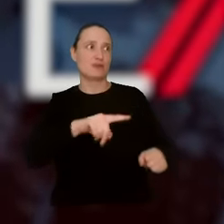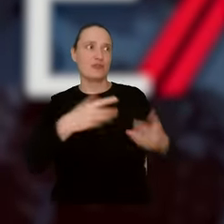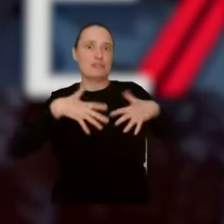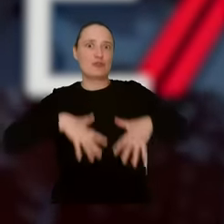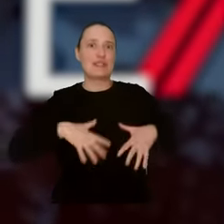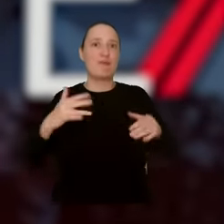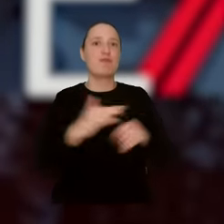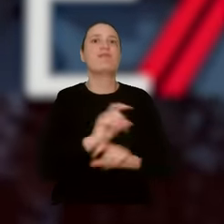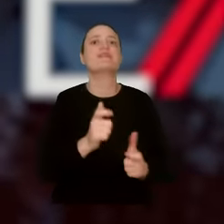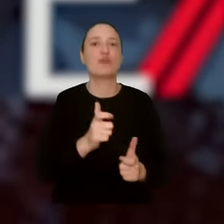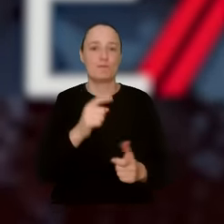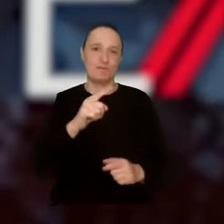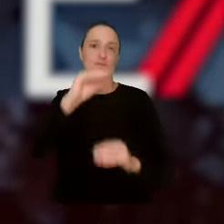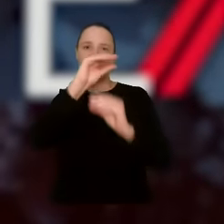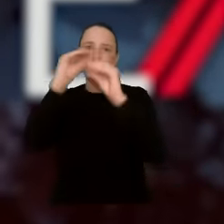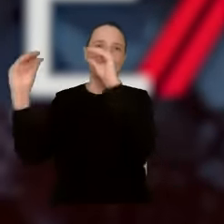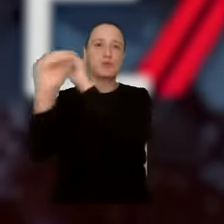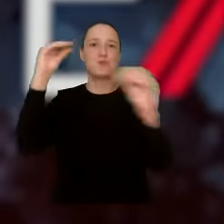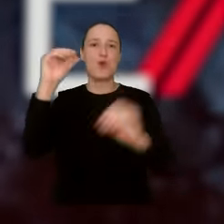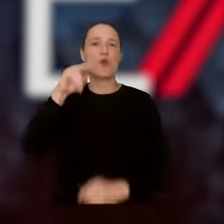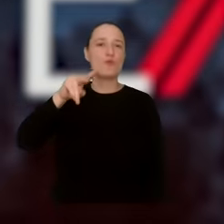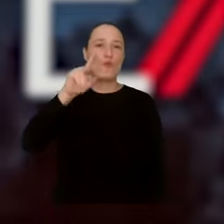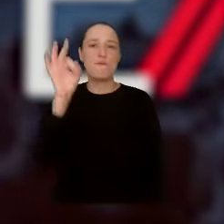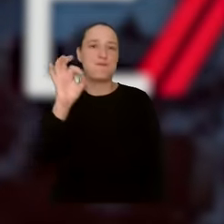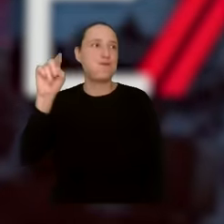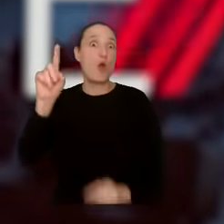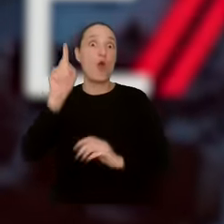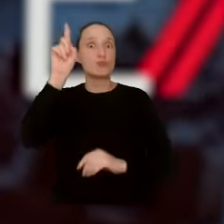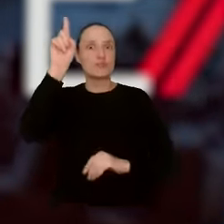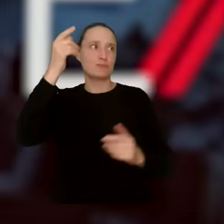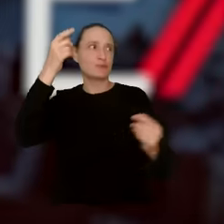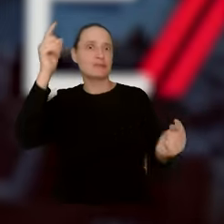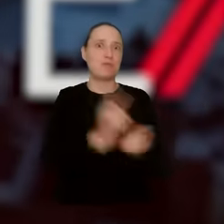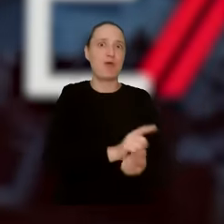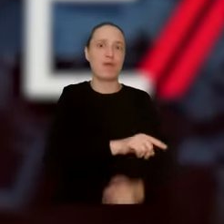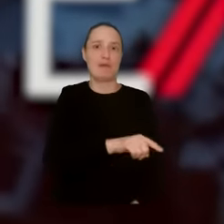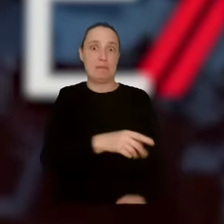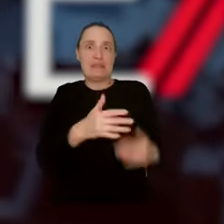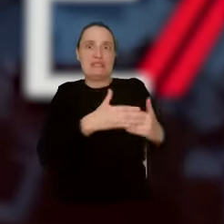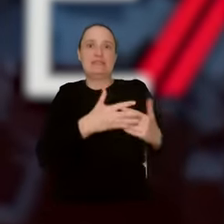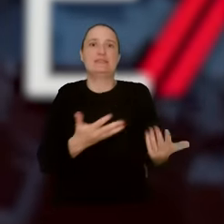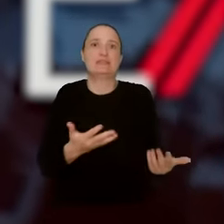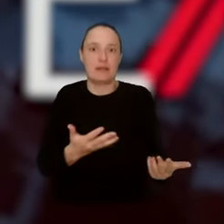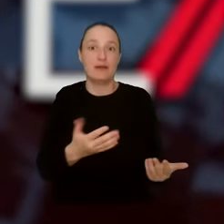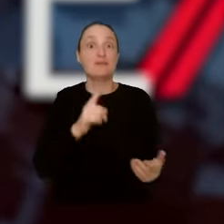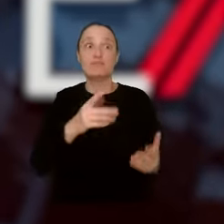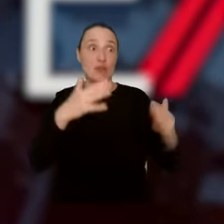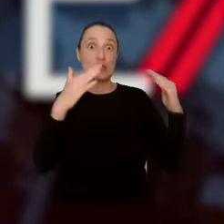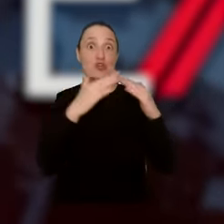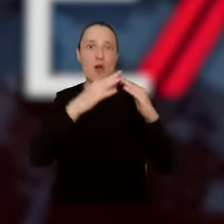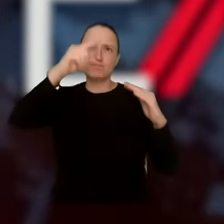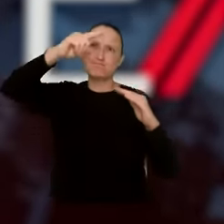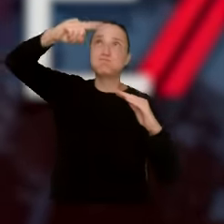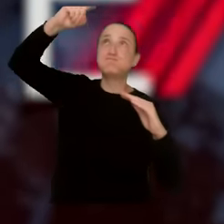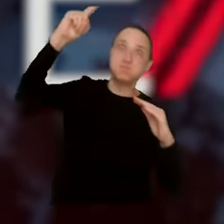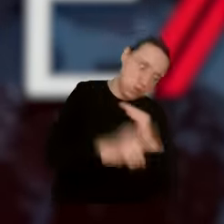Florydy zaliczył bliskie spotkanie trzeciego stopnia z obiektem pochodzącym z kosmosu właśnie. To było nawet bardzo bliskie spotkanie, bo na jego dom spadł tajemniczy przedmiot,